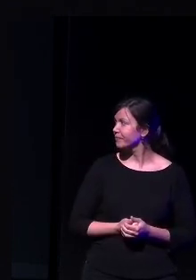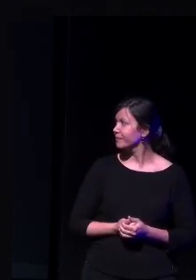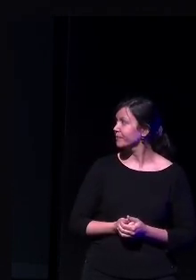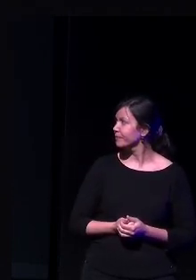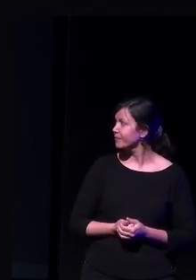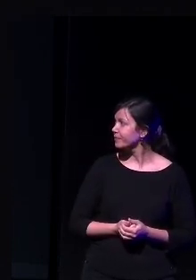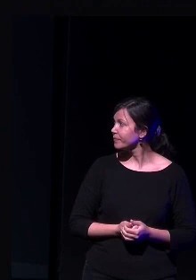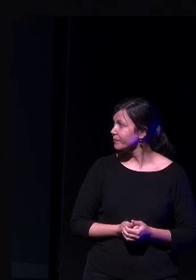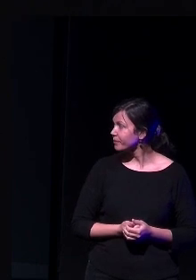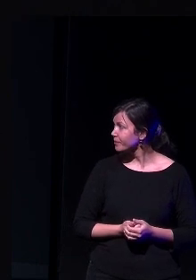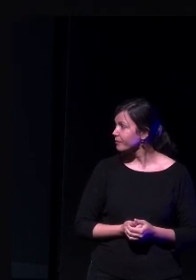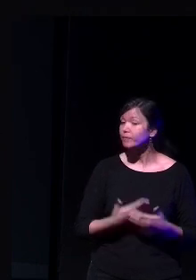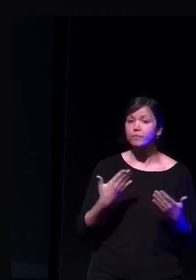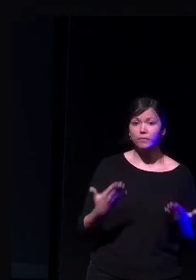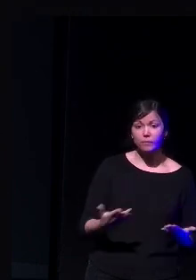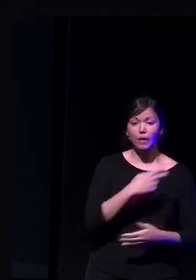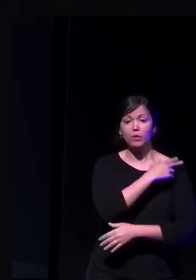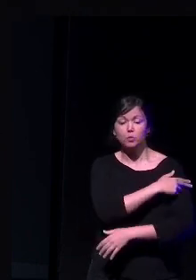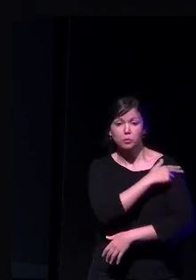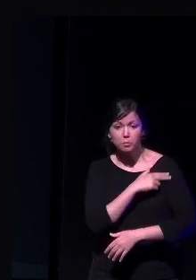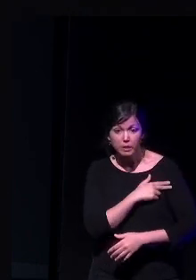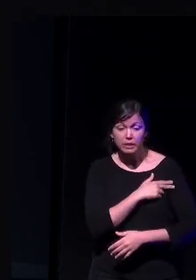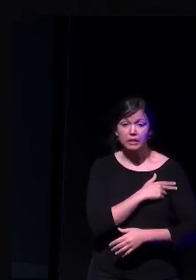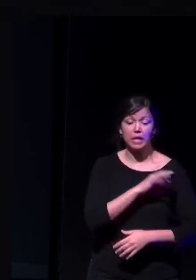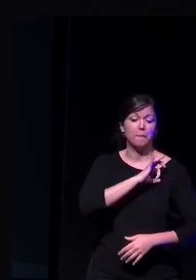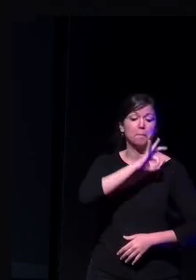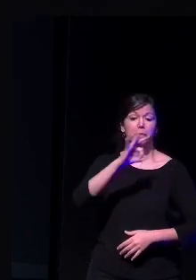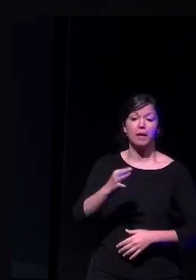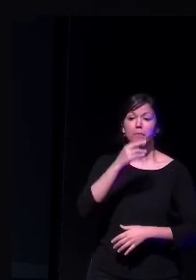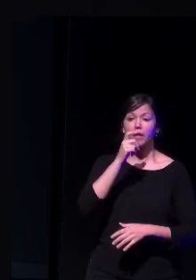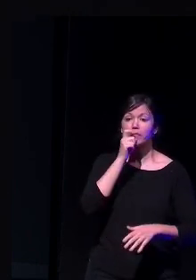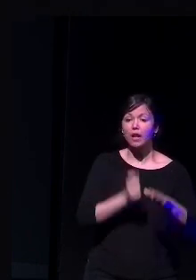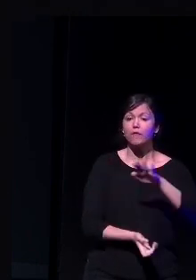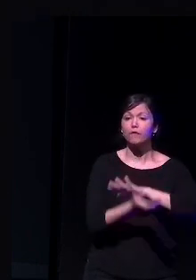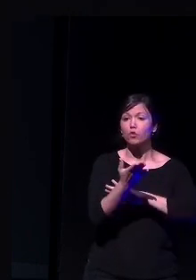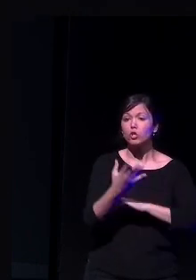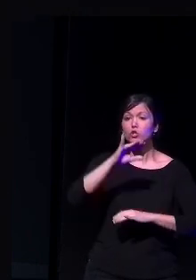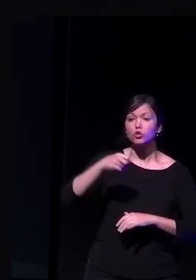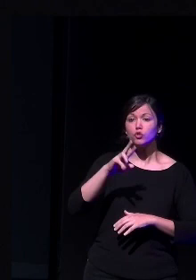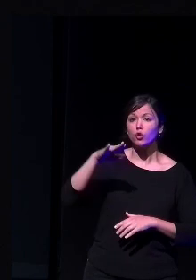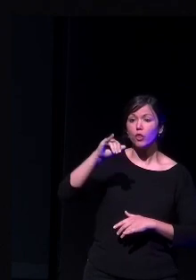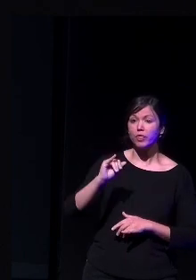Gràcies també a la senyora Carme Hospital, que ha lliurat el premi, presidenta de la Fundació Jordi Comas.